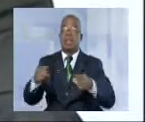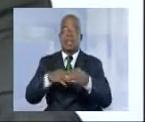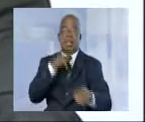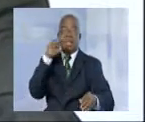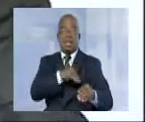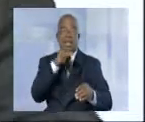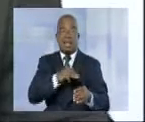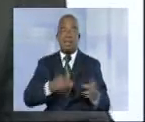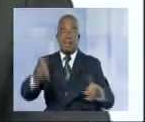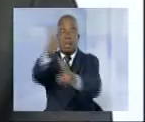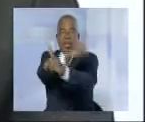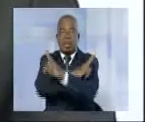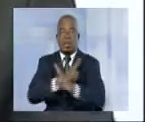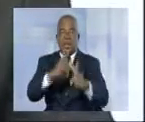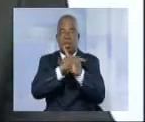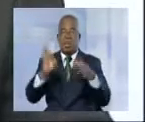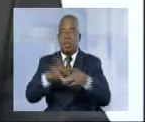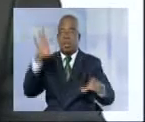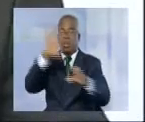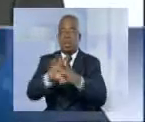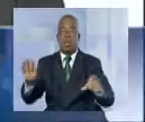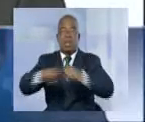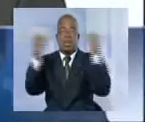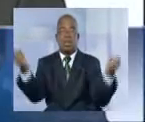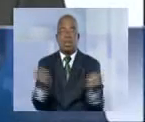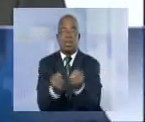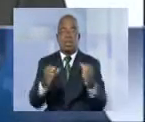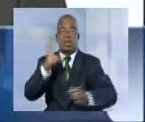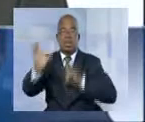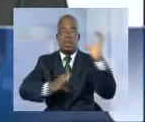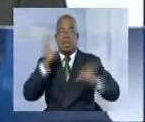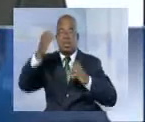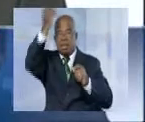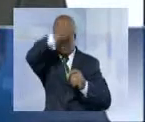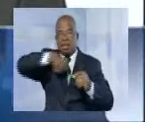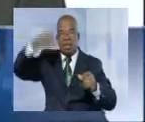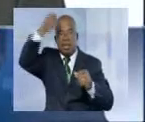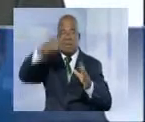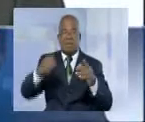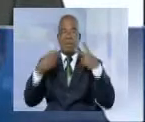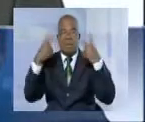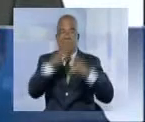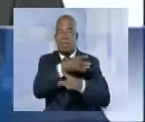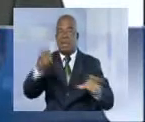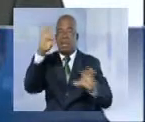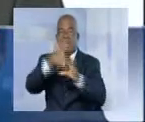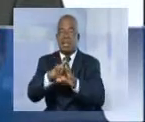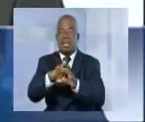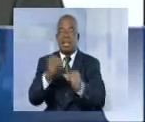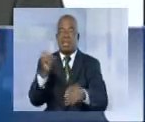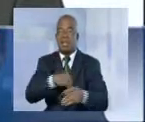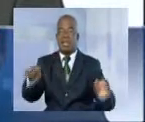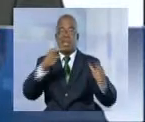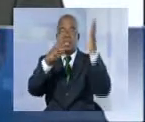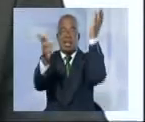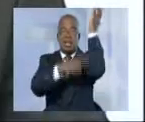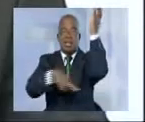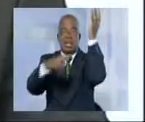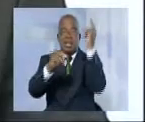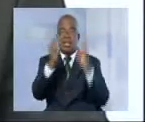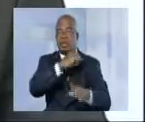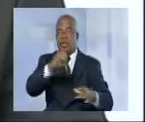d'observation électorale de la société civile africaine considère que les élections couplées du 21 avril